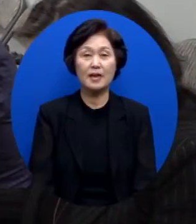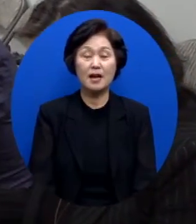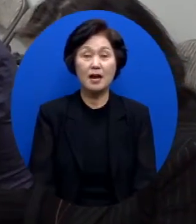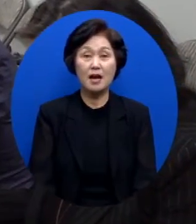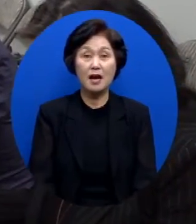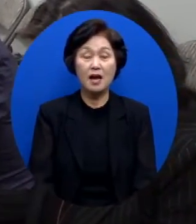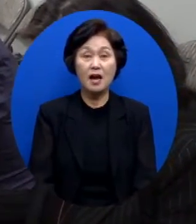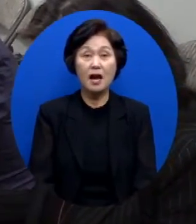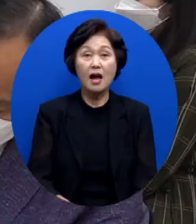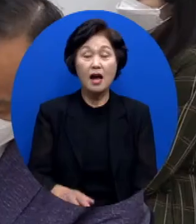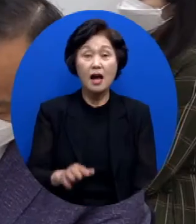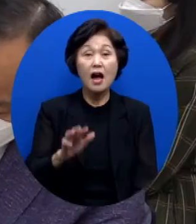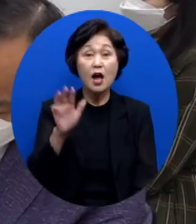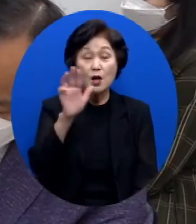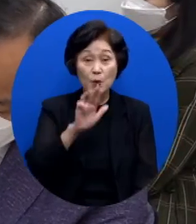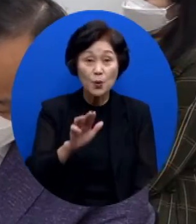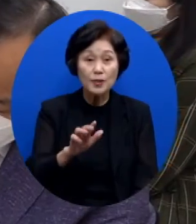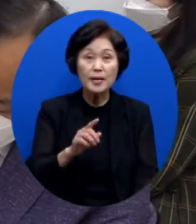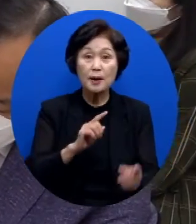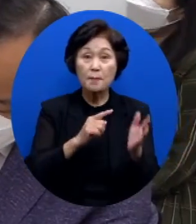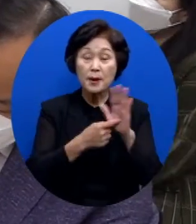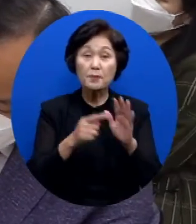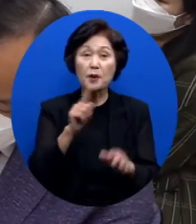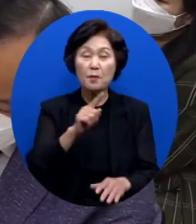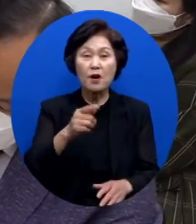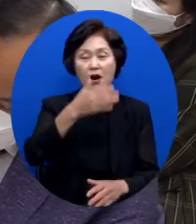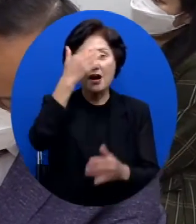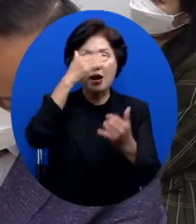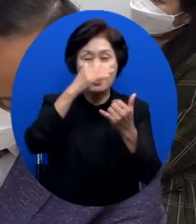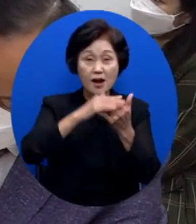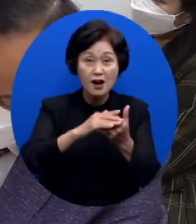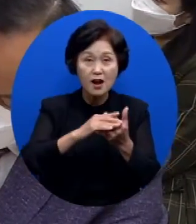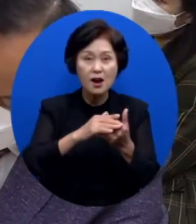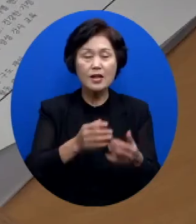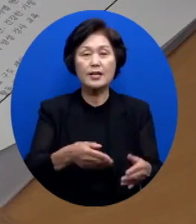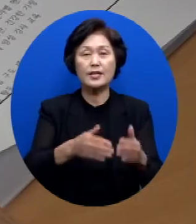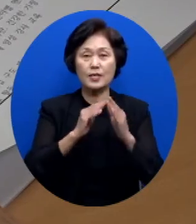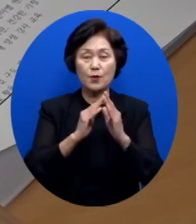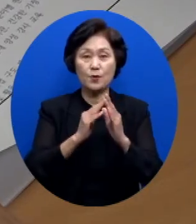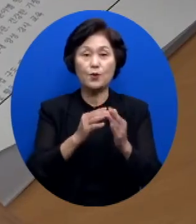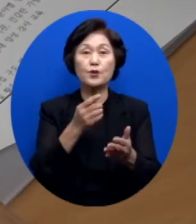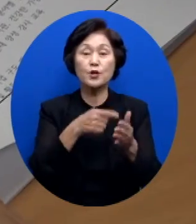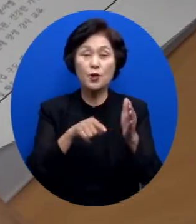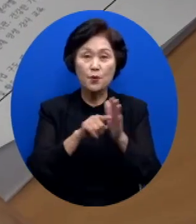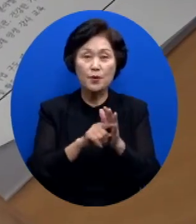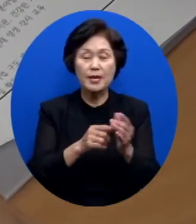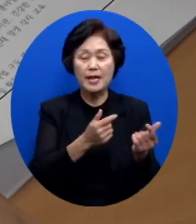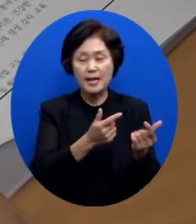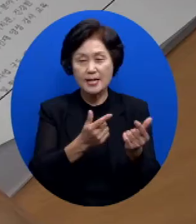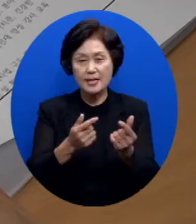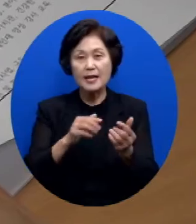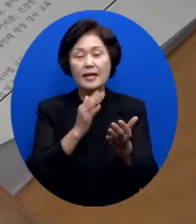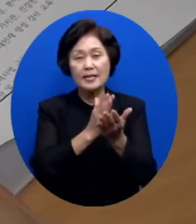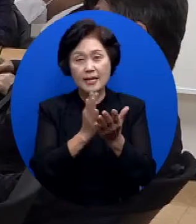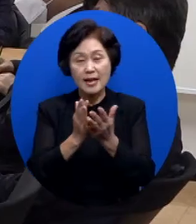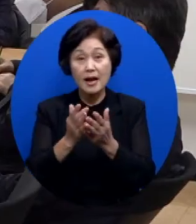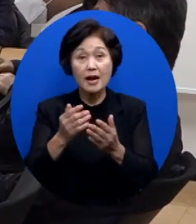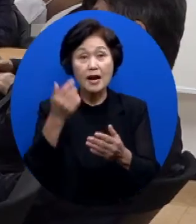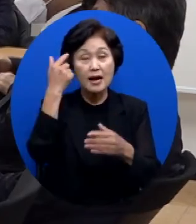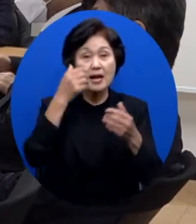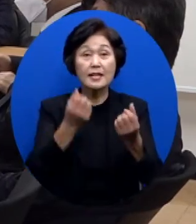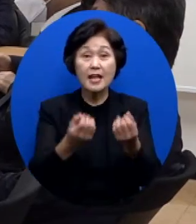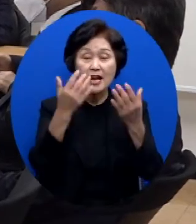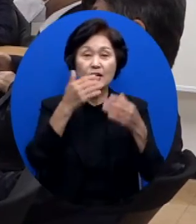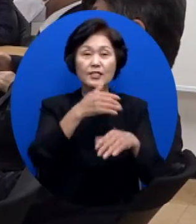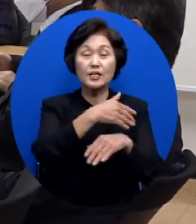한장총은 37회기 주제를 다음 세대를 세우자로 정하고 다양한 사업과 행사를 계획했지만 코로나19로 진행에